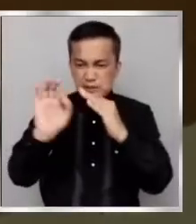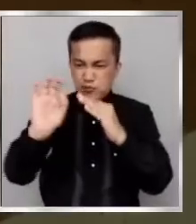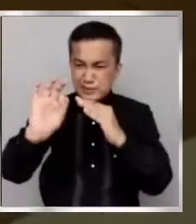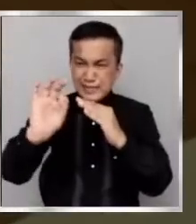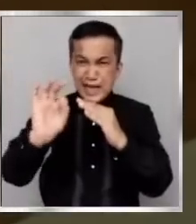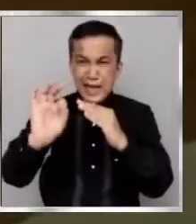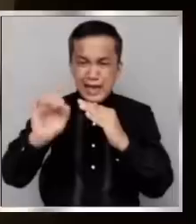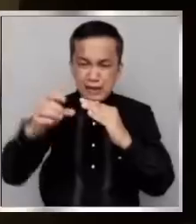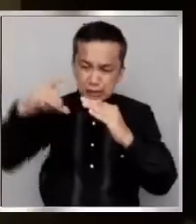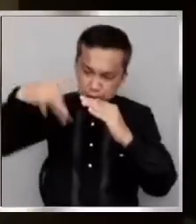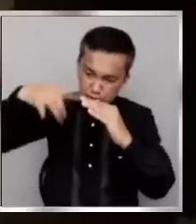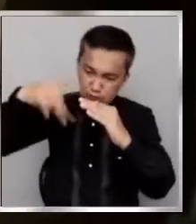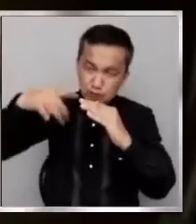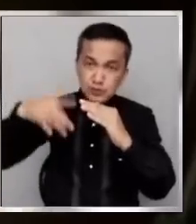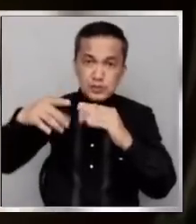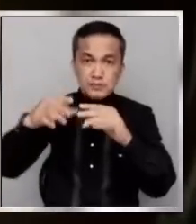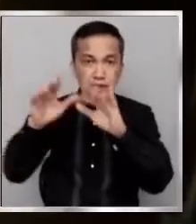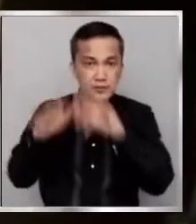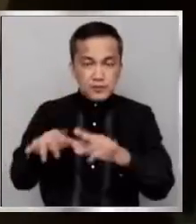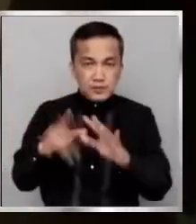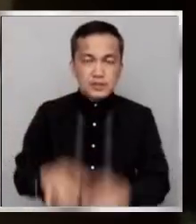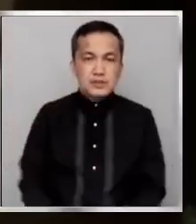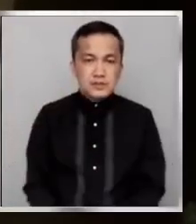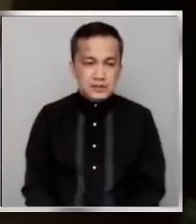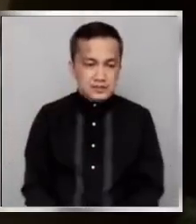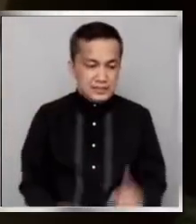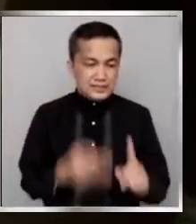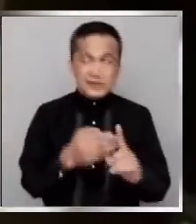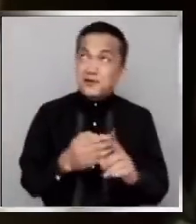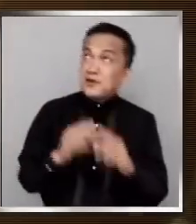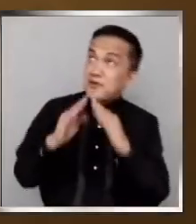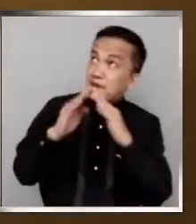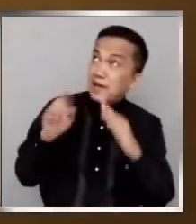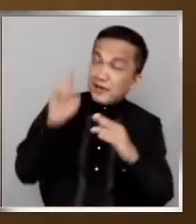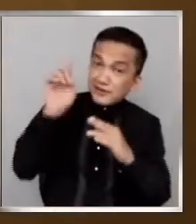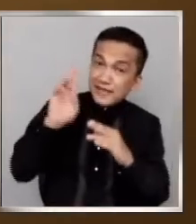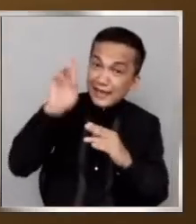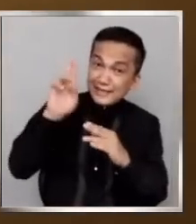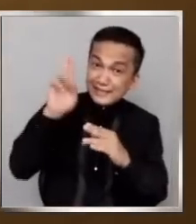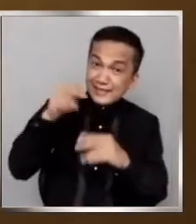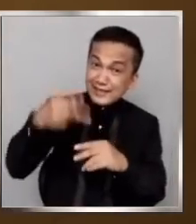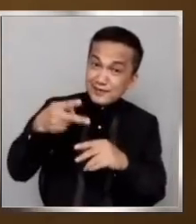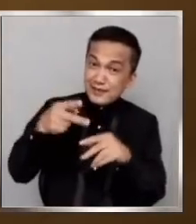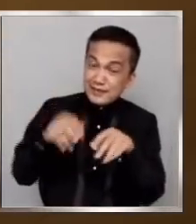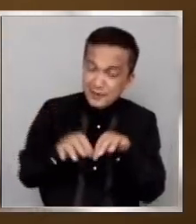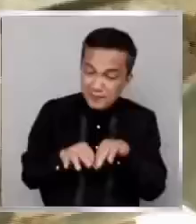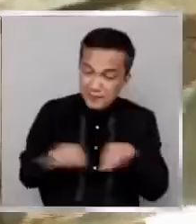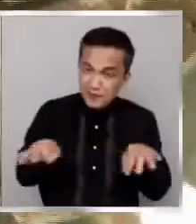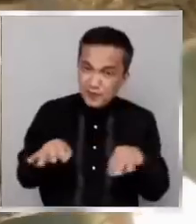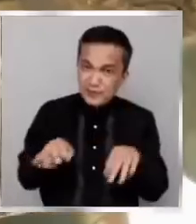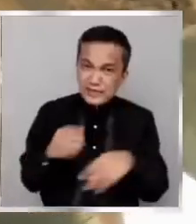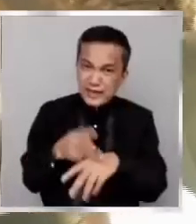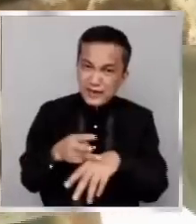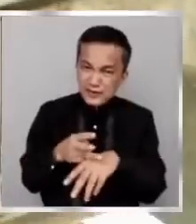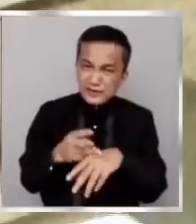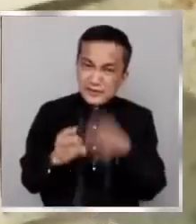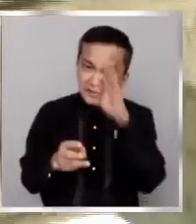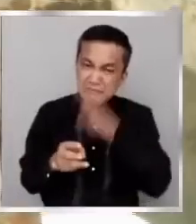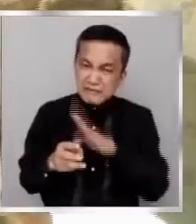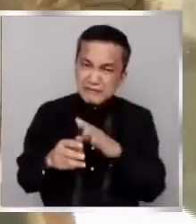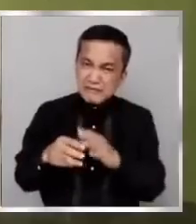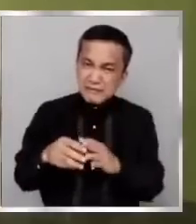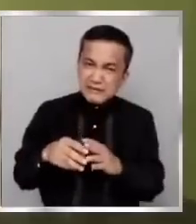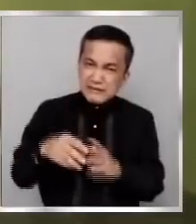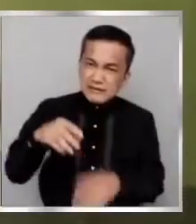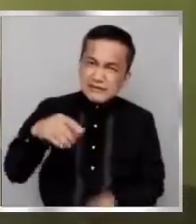tuwing umuulan. Yung bahay ko, yung itaas yan, isay kay plywood. Ay na nga, nasisira na rin dahil nasa 30 years